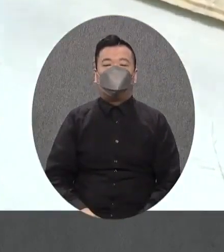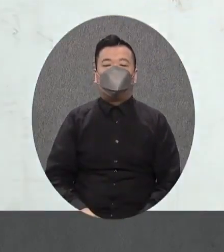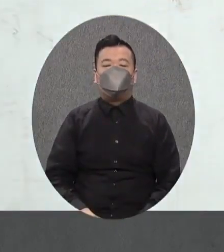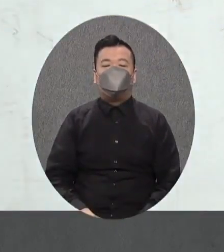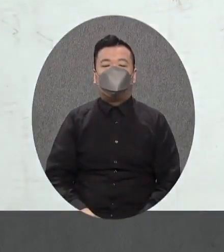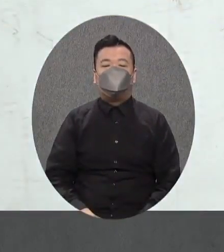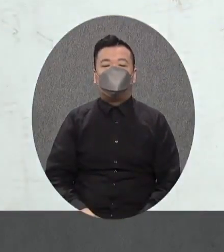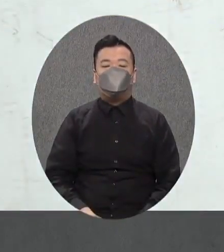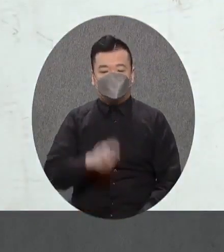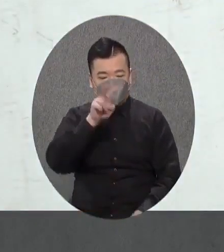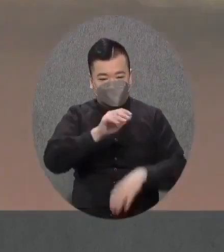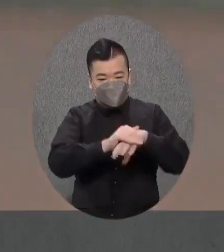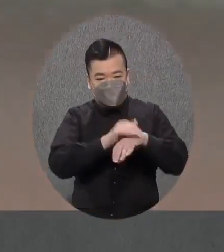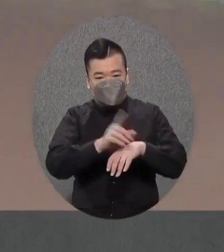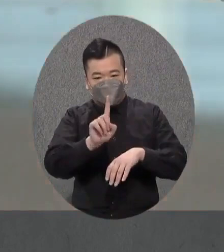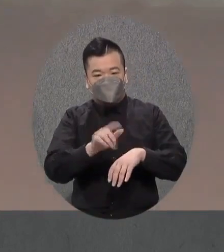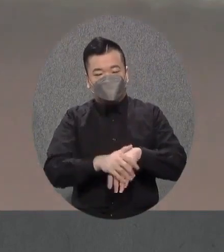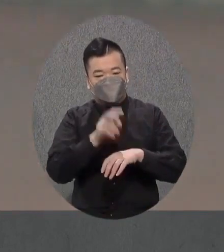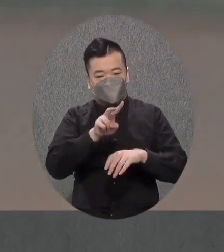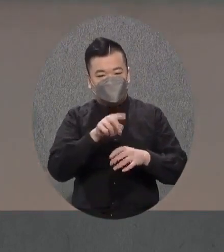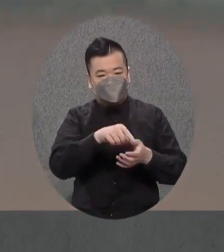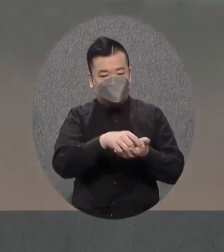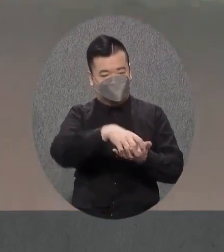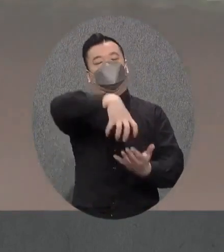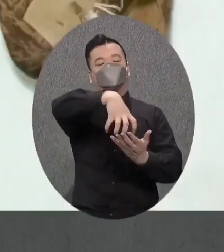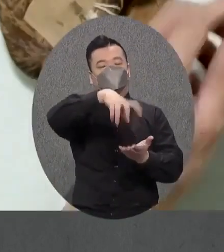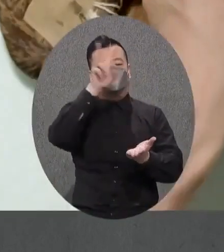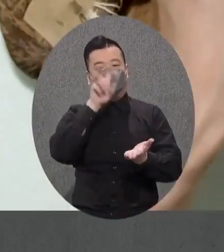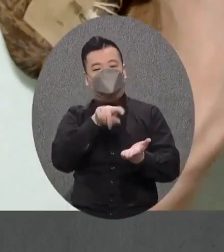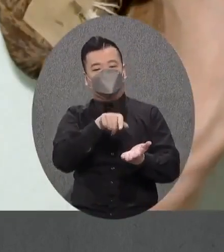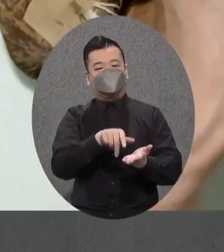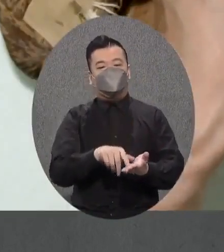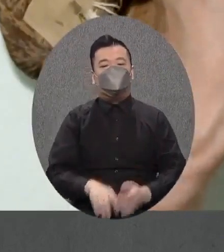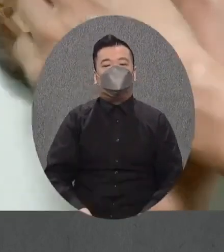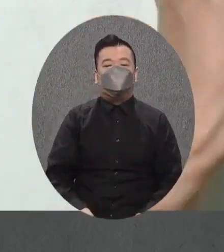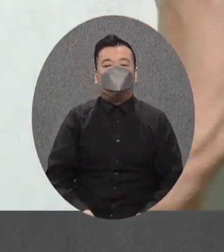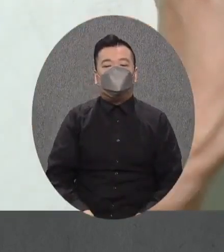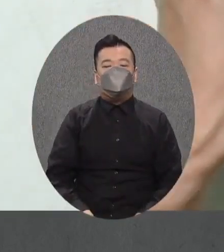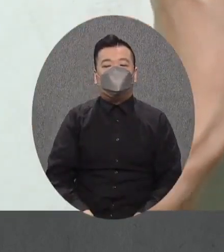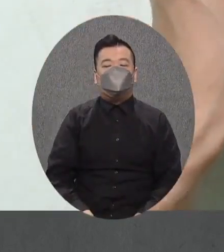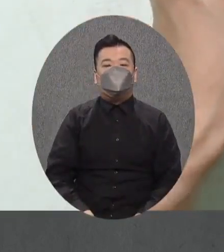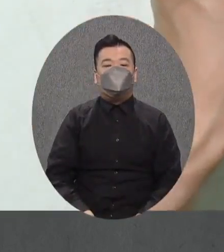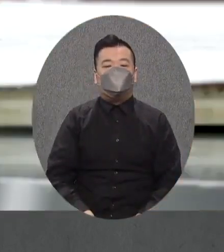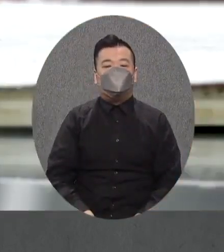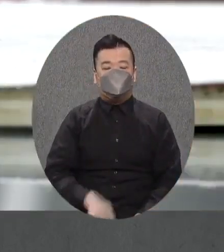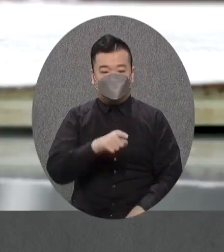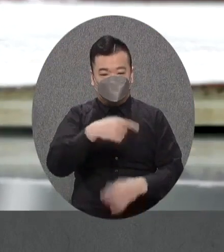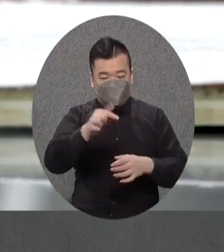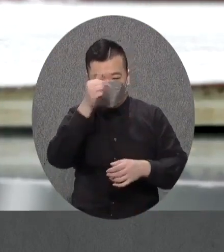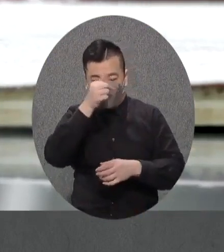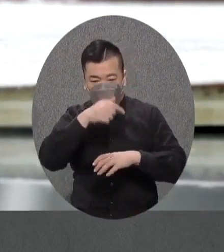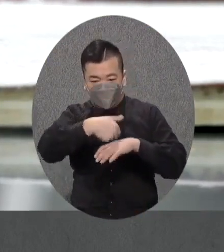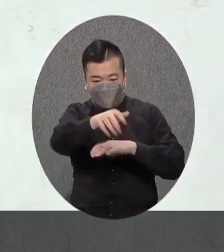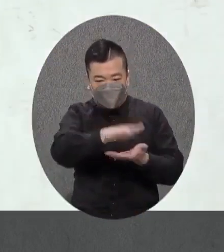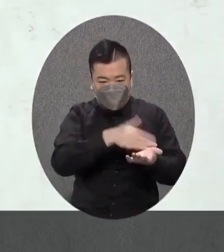咁所以剩低嘅部分咧，我哋就相對叫咧係凸起嘅部分啦。咁呢啲部分咧，我哋咧係塗咗上油墨之後咧，就可